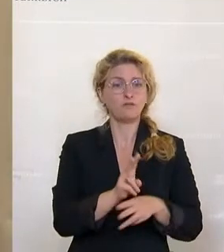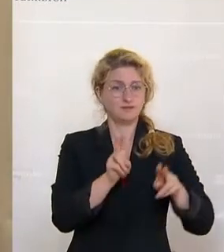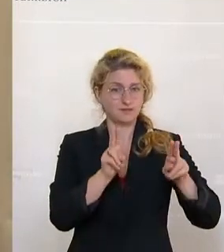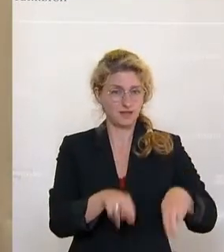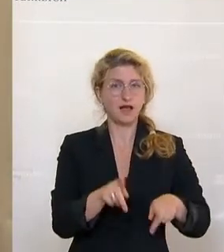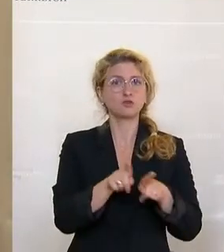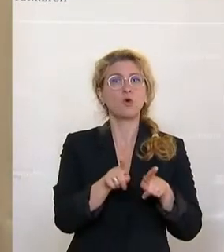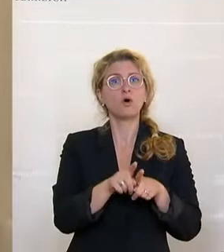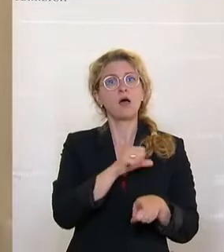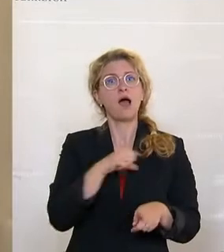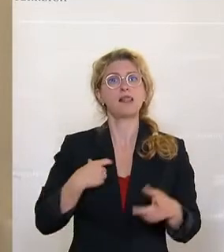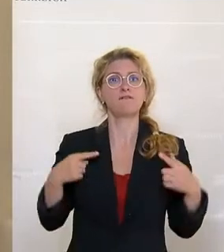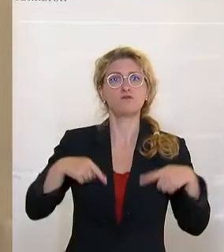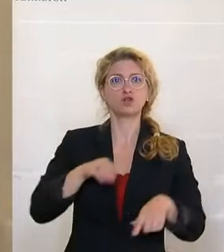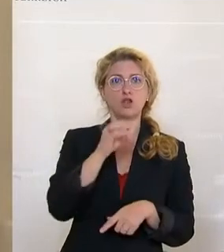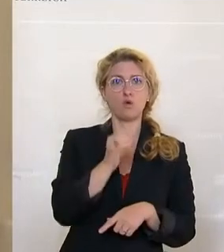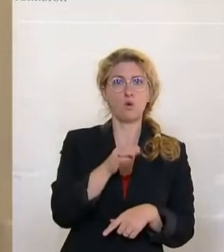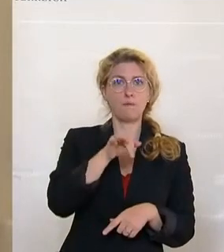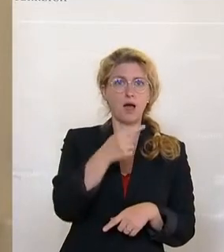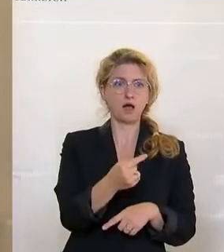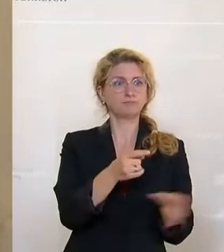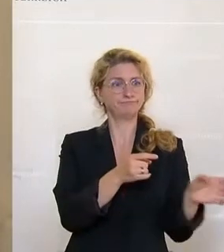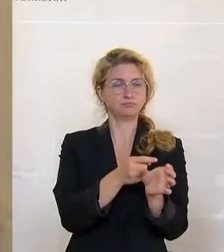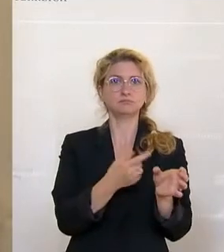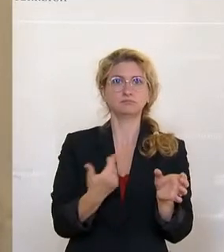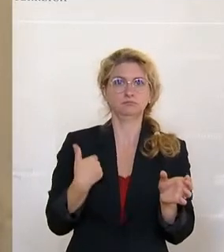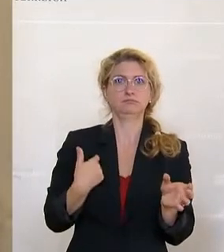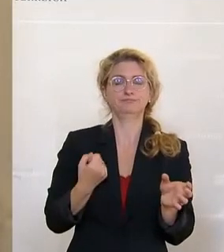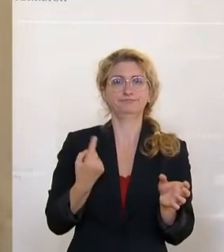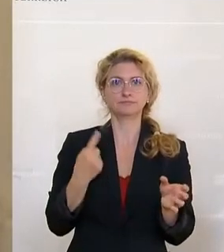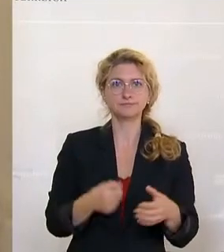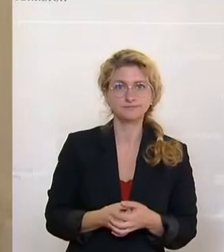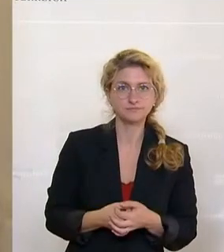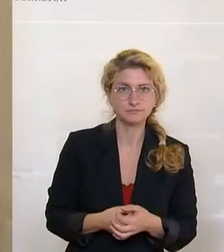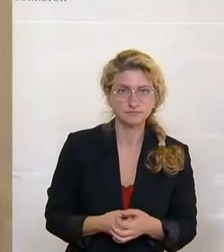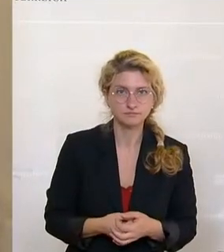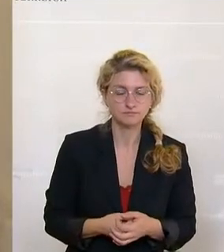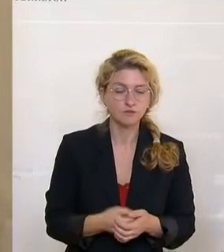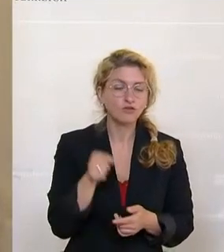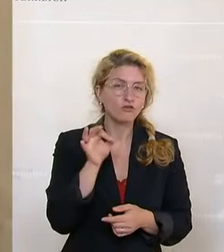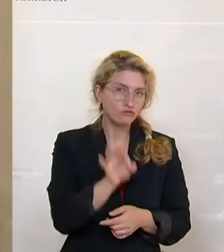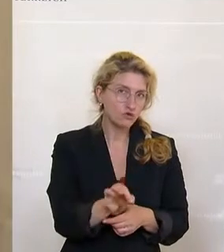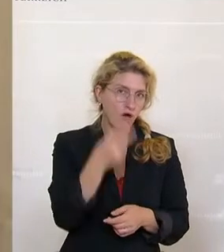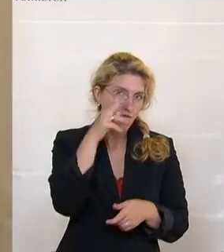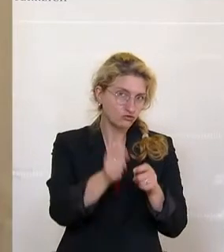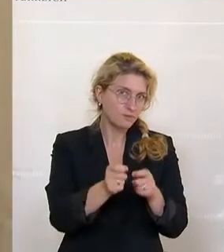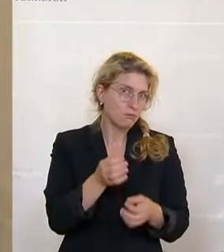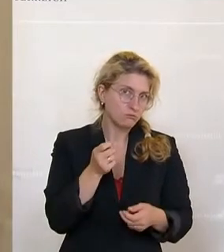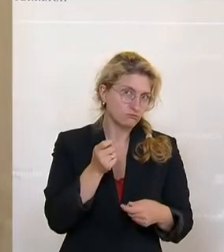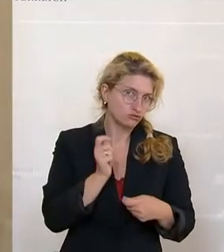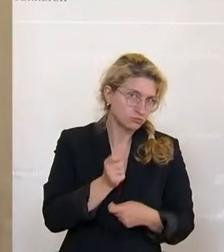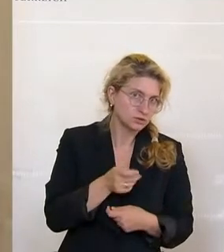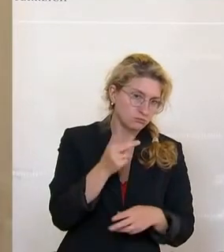Alleinvorstand der ÖBAG installierte. Das war nicht nur, das war wohl positiv für Thomas Schmid, aber sehr, sehr negativ